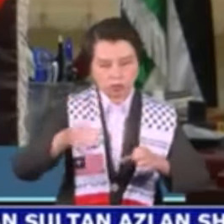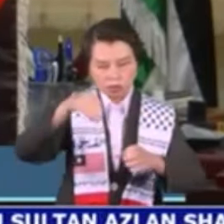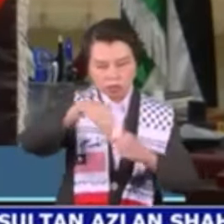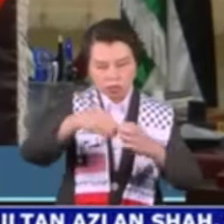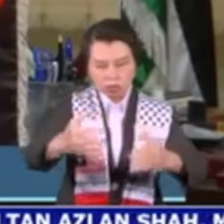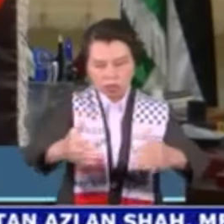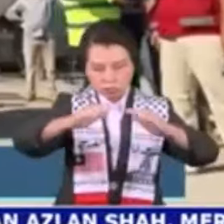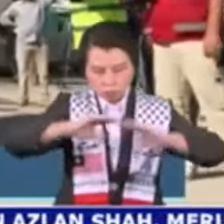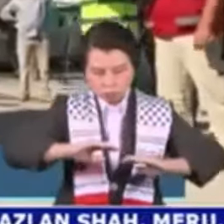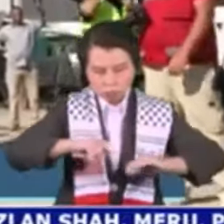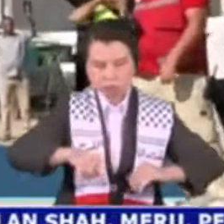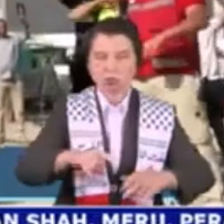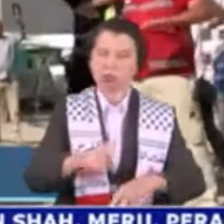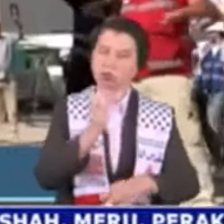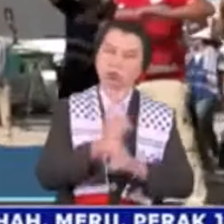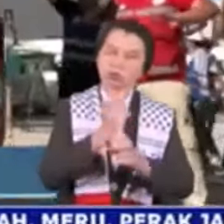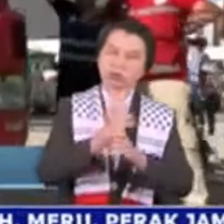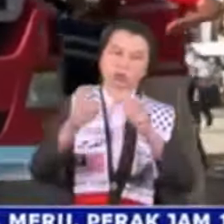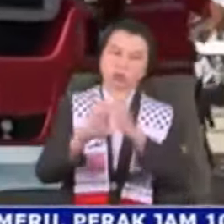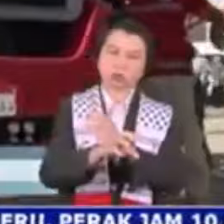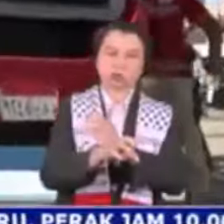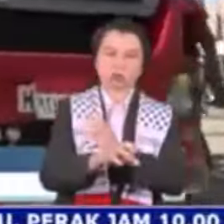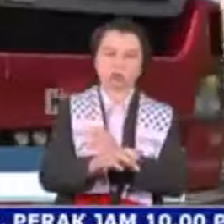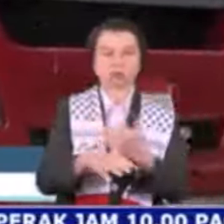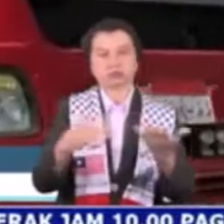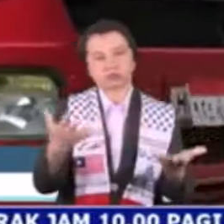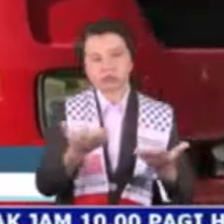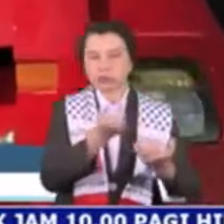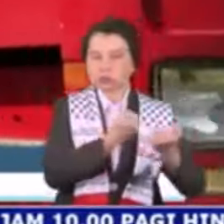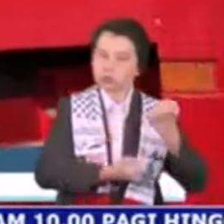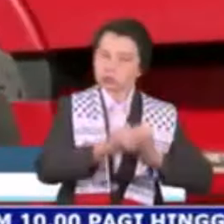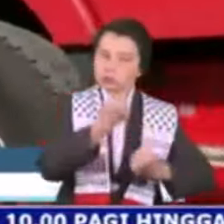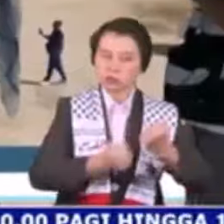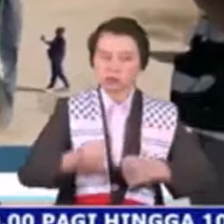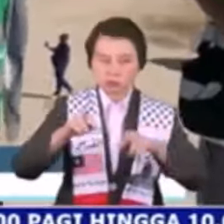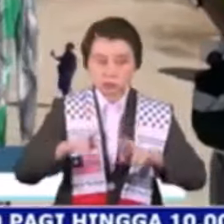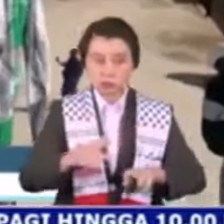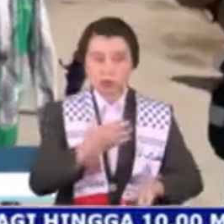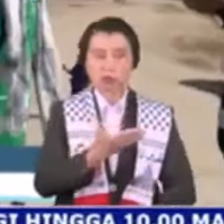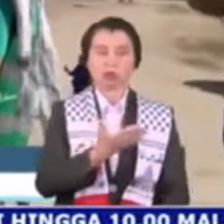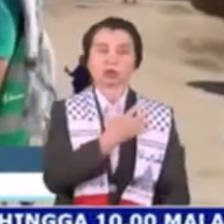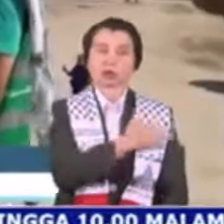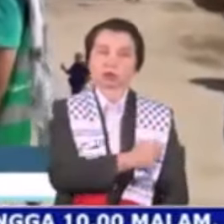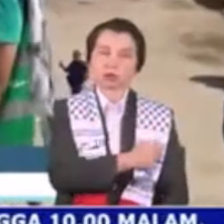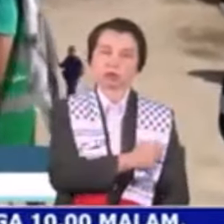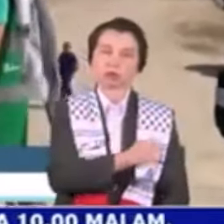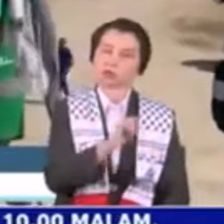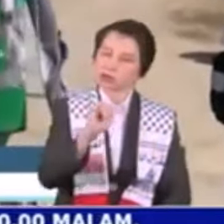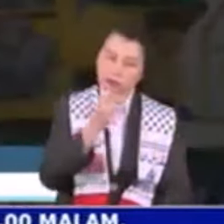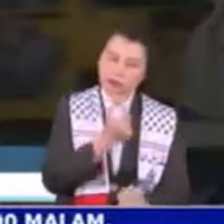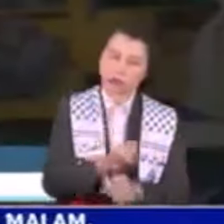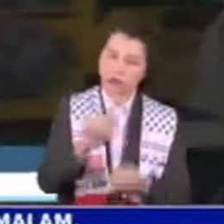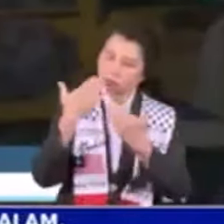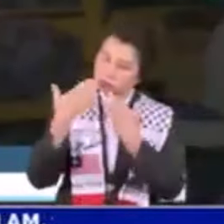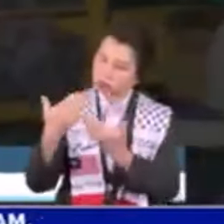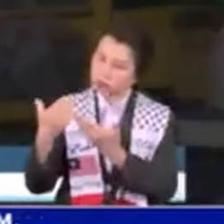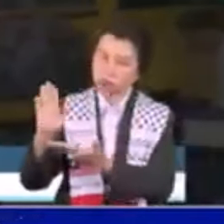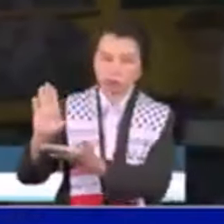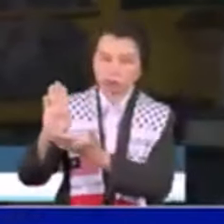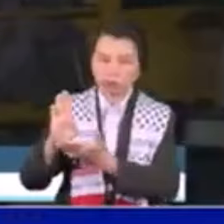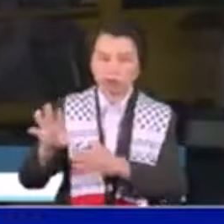is a challenge for them. Biarpun derita, penduduk Palestin menghargai segala bantuan yang